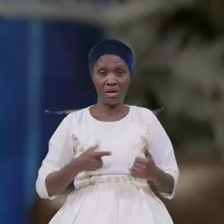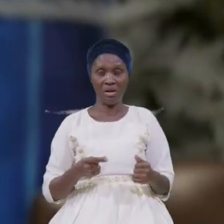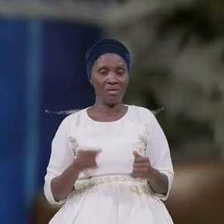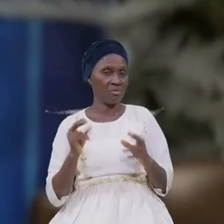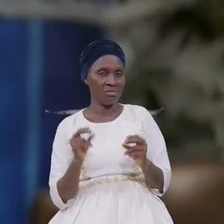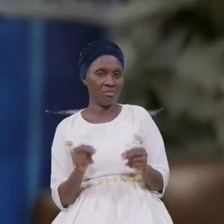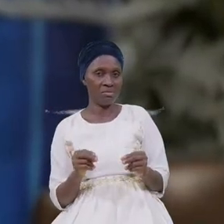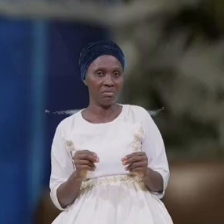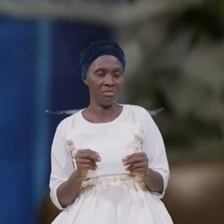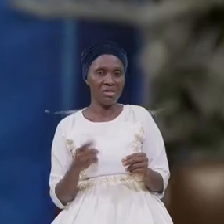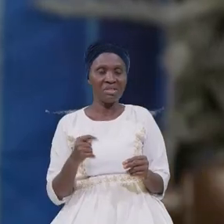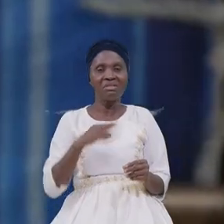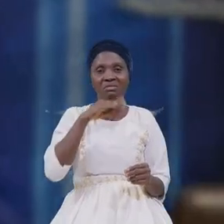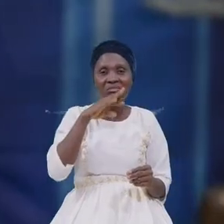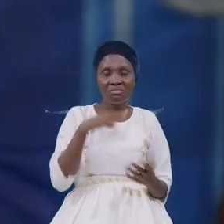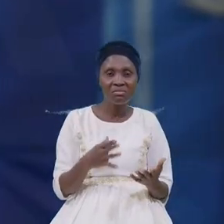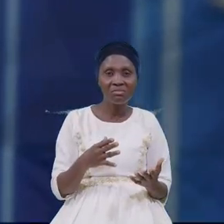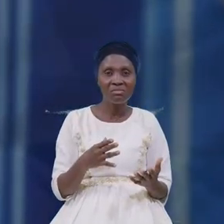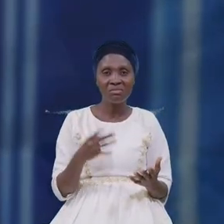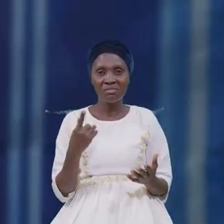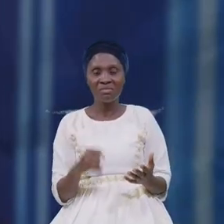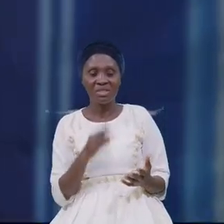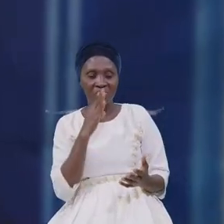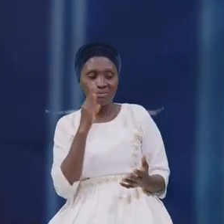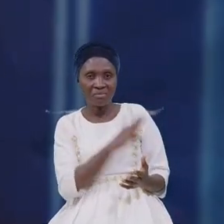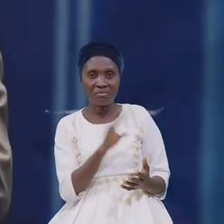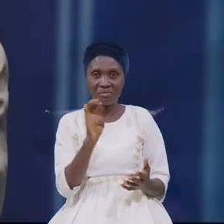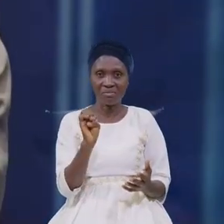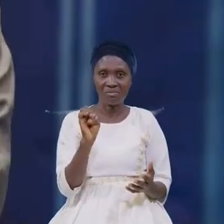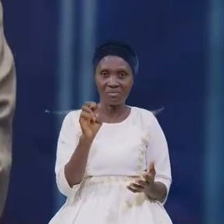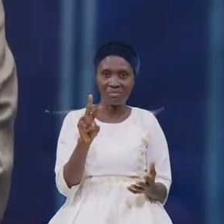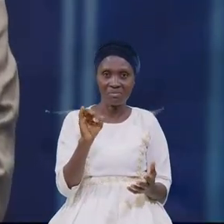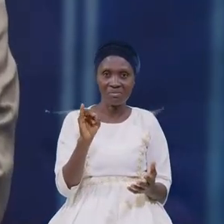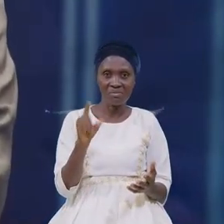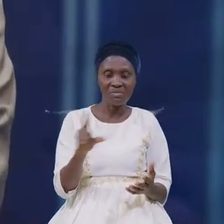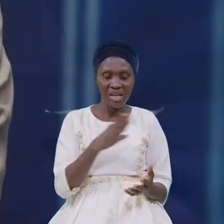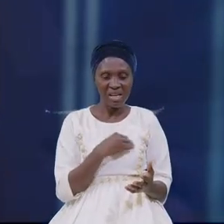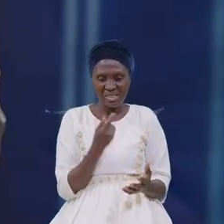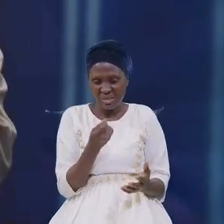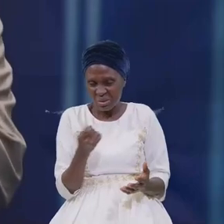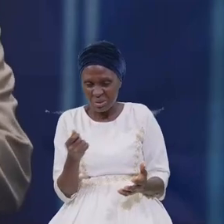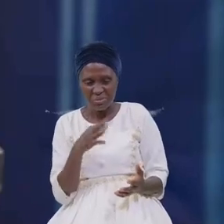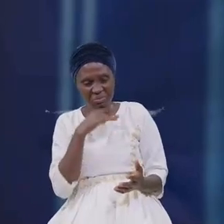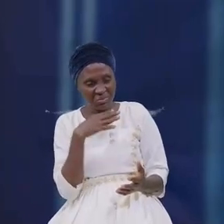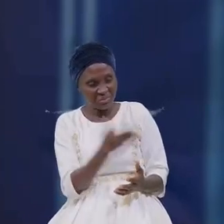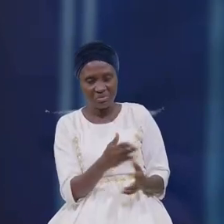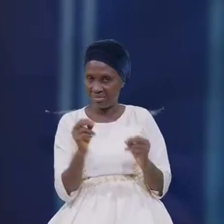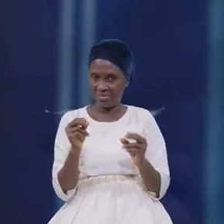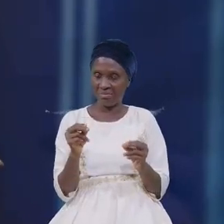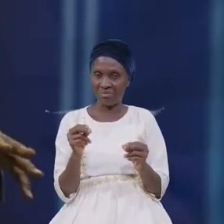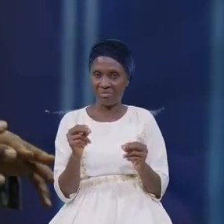Et les tâches et le mal et les mauvaises choses qui sont là,